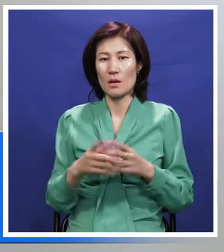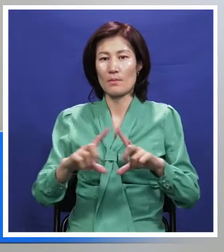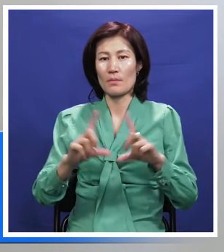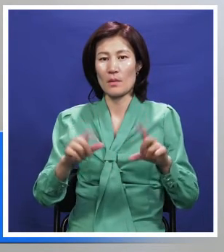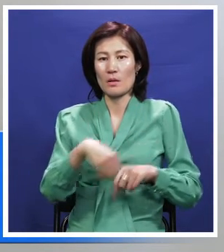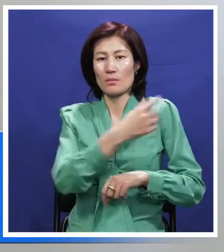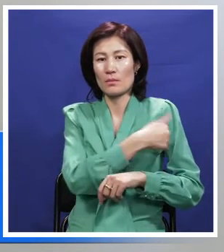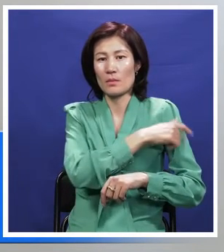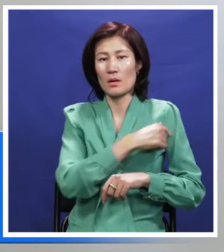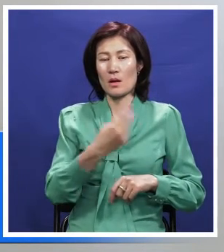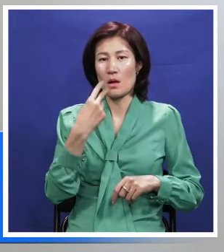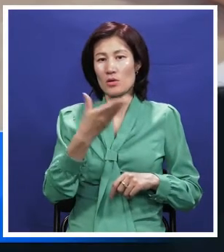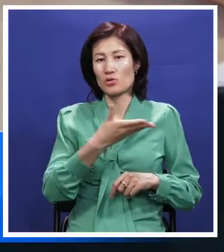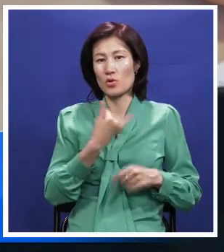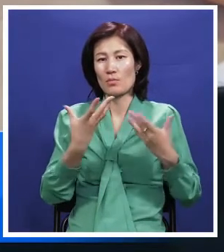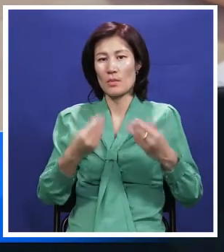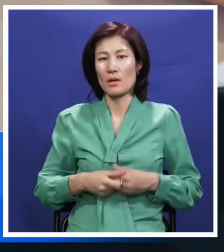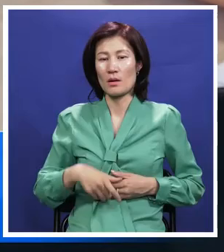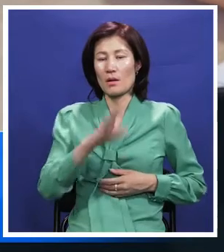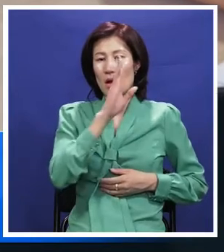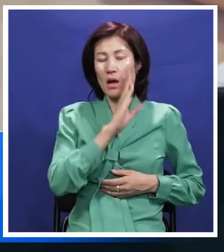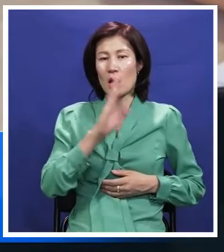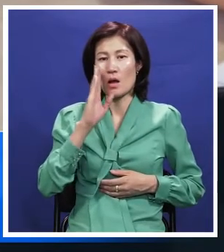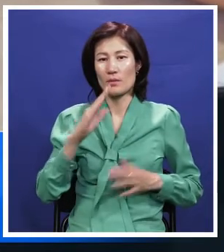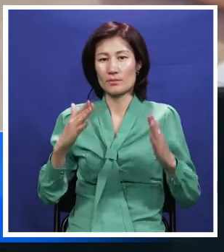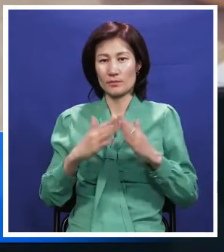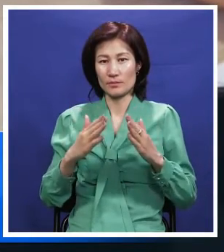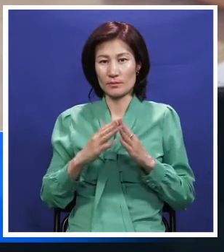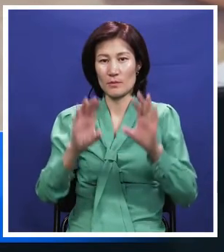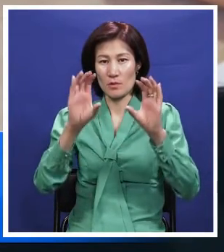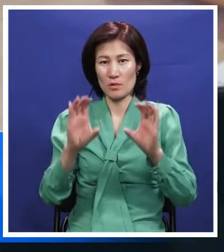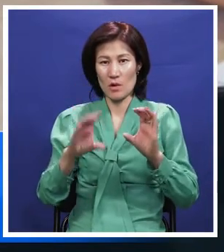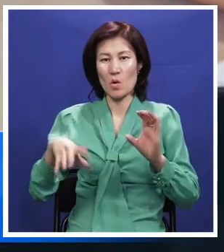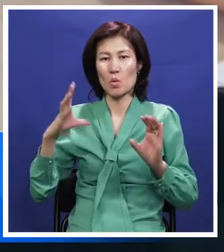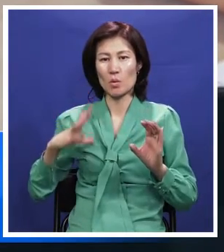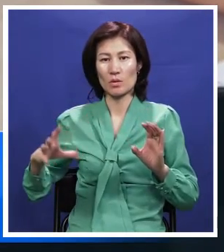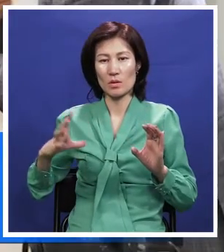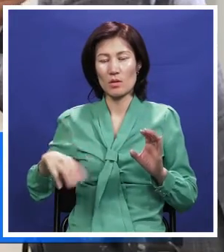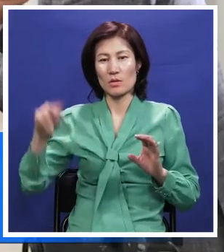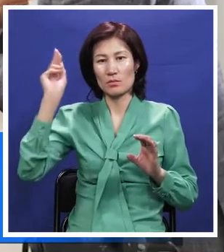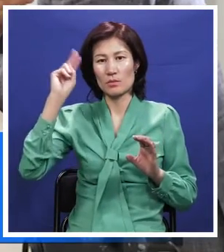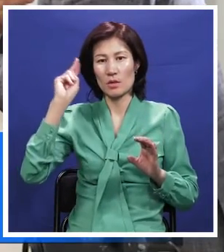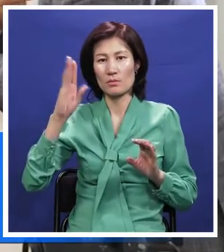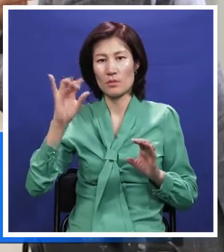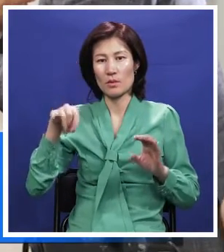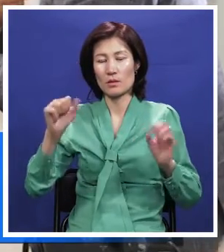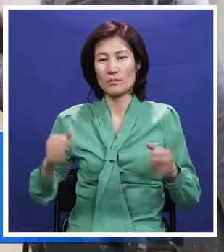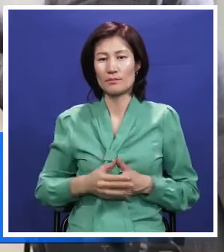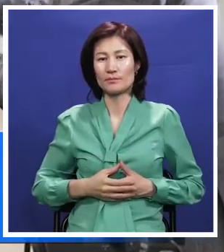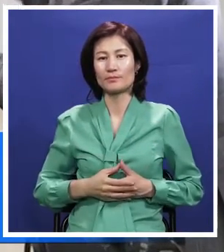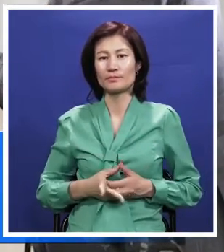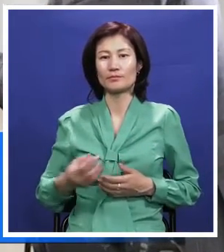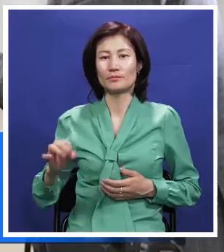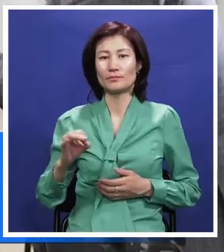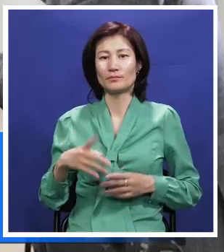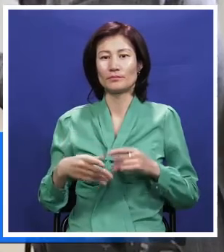больницаға жатайын десем балдарыма қарайтын адам жоқ қазір. Азаматшаға үй кезегінің заң тұрғысындағы талаптары жіті түсіндіріліп, үйді беру еліміздің